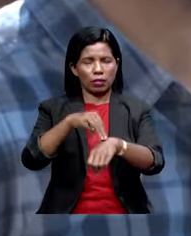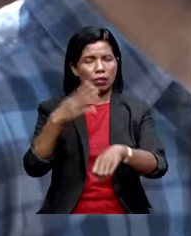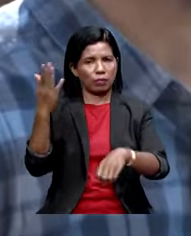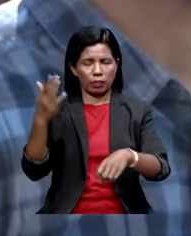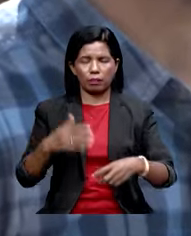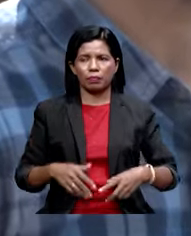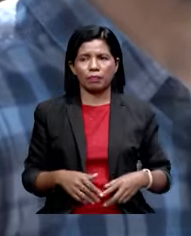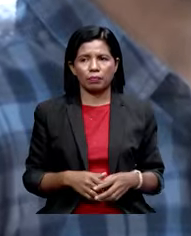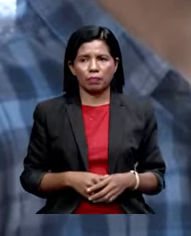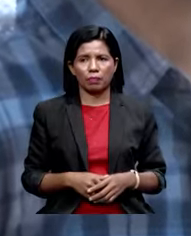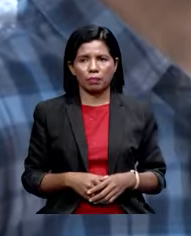imzus romar